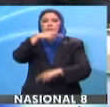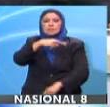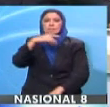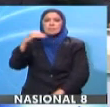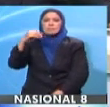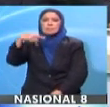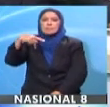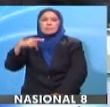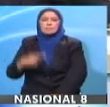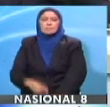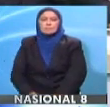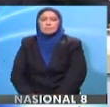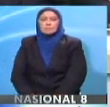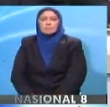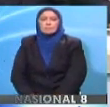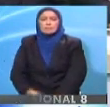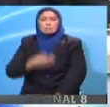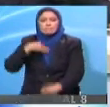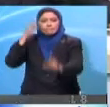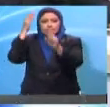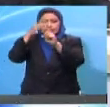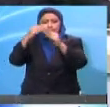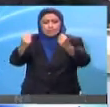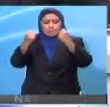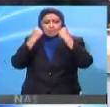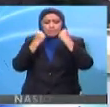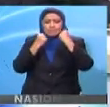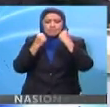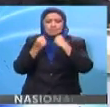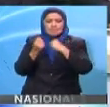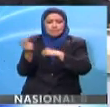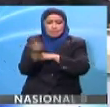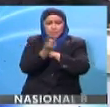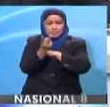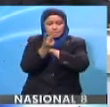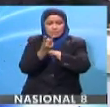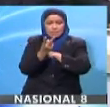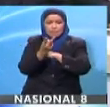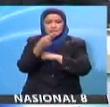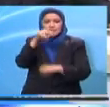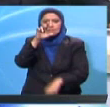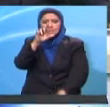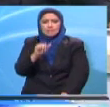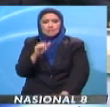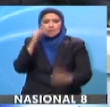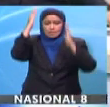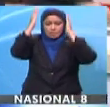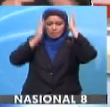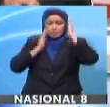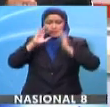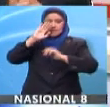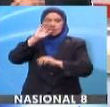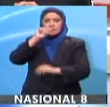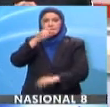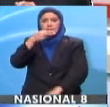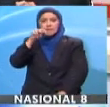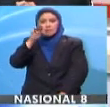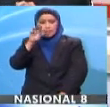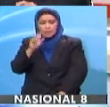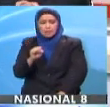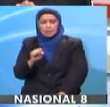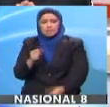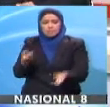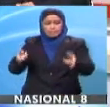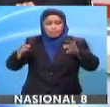pembelajaran sementara itu ke arah memperkukuh hubungan dua Hala Malaysia berhamas satu perjanjian dalam bidang ekonomi dan Perdagangan akan dimerai